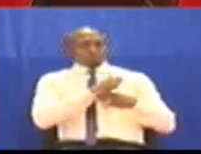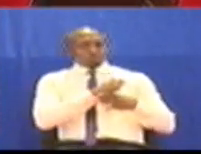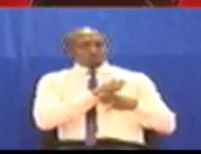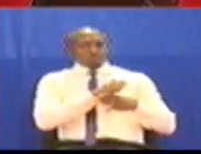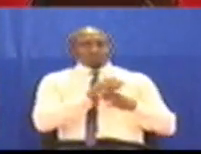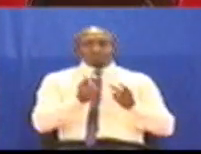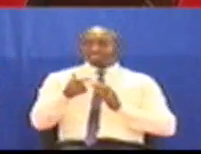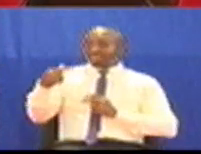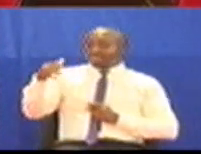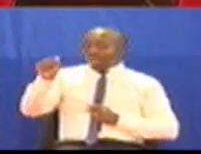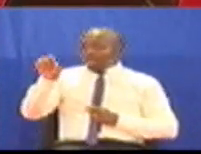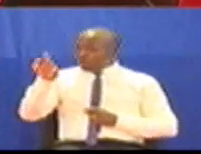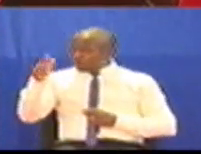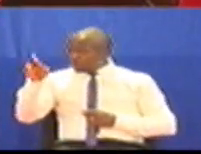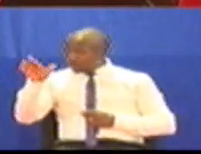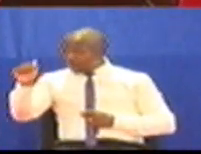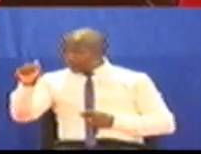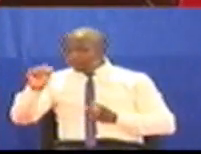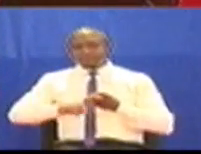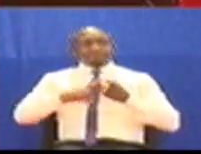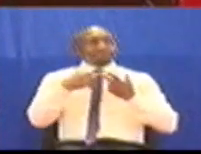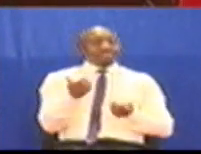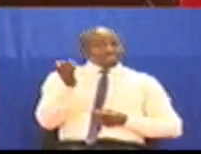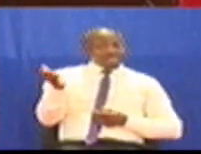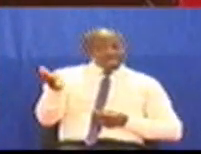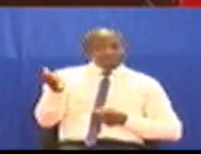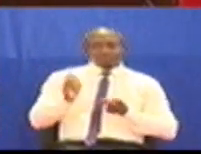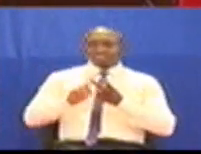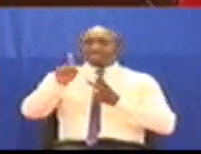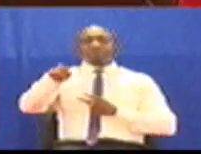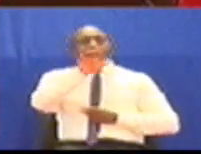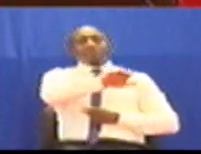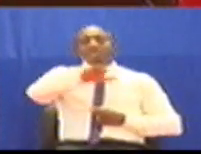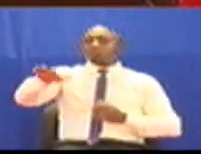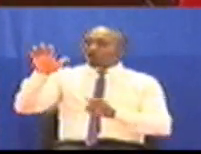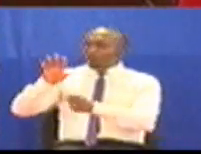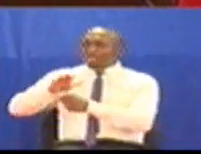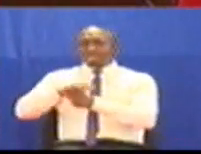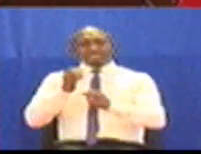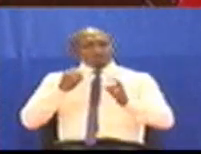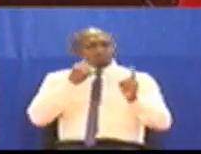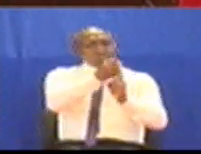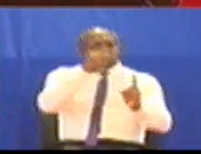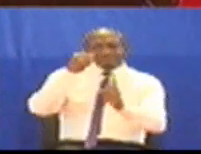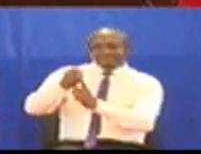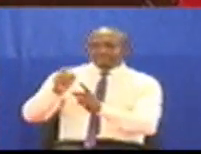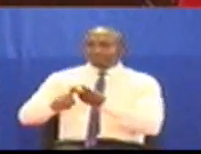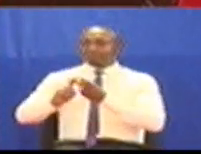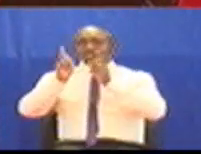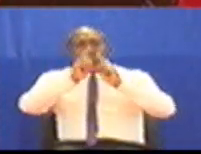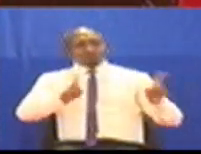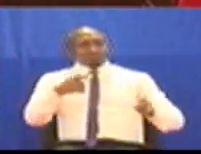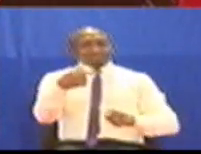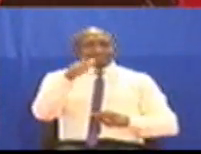la TARURA. Wenzangu wamezungumza kwamba TARURA ina maeneo mengi ya kufanyia kazi, ikiwezekana kuliko hata town road, kwa